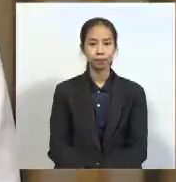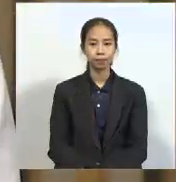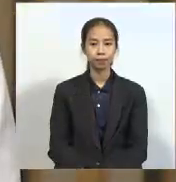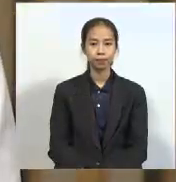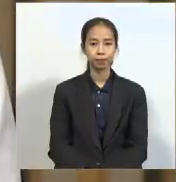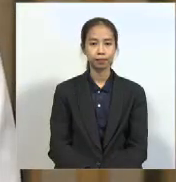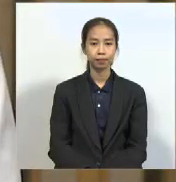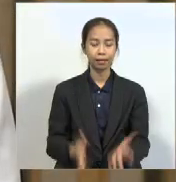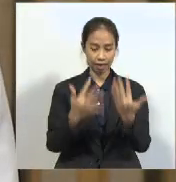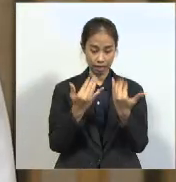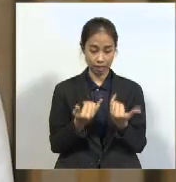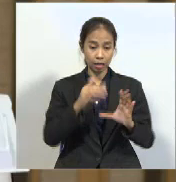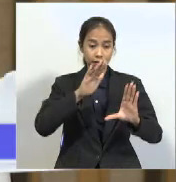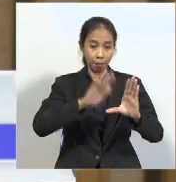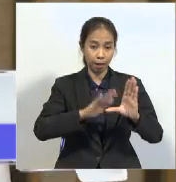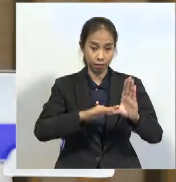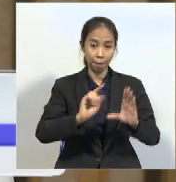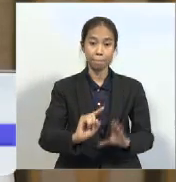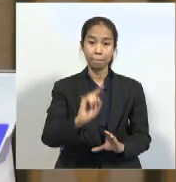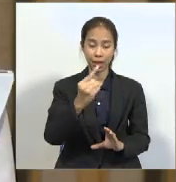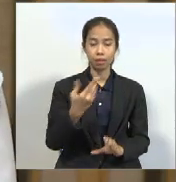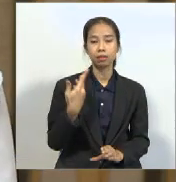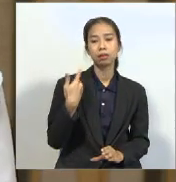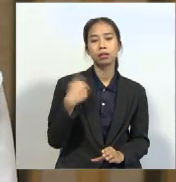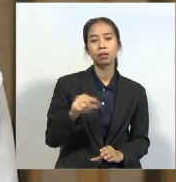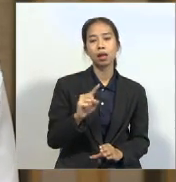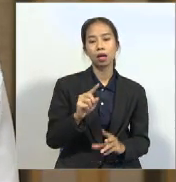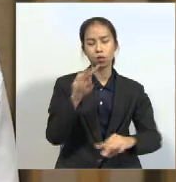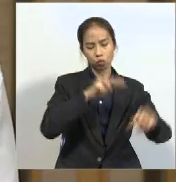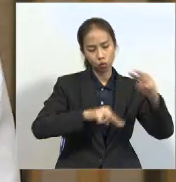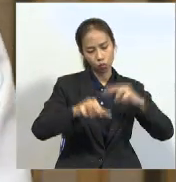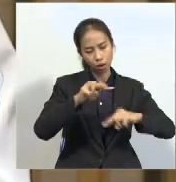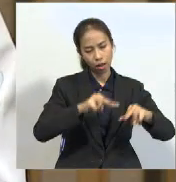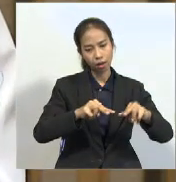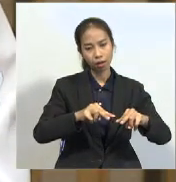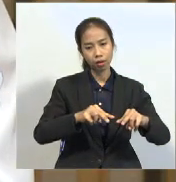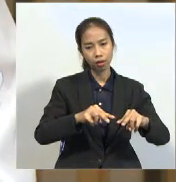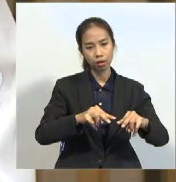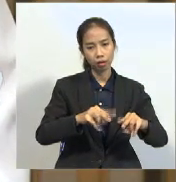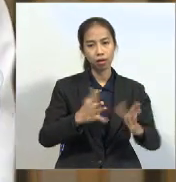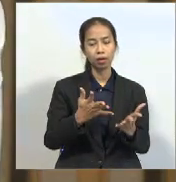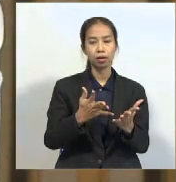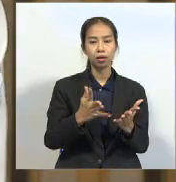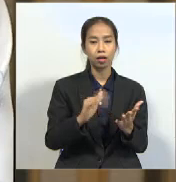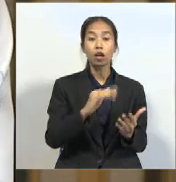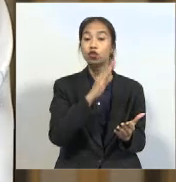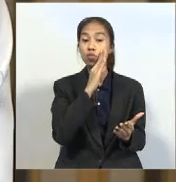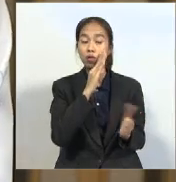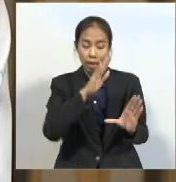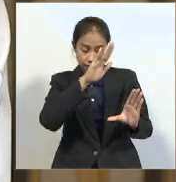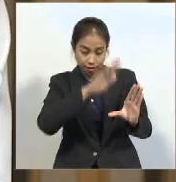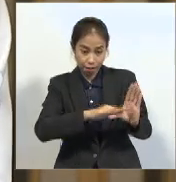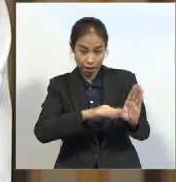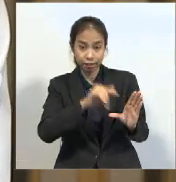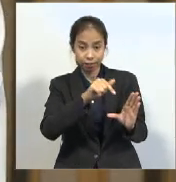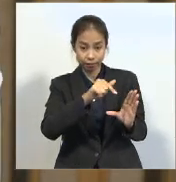โดยการลงทะเบียนรอบใหม่เนี่ยก็จะมีทั้งการดูแลนะครับว่าอยู่บนหลักการอย่างนี้ว่าเราเปิดเข้ามา